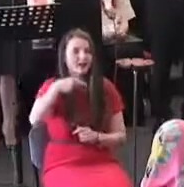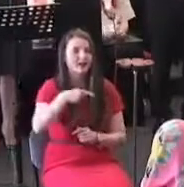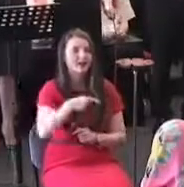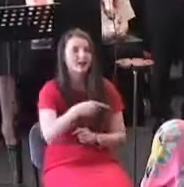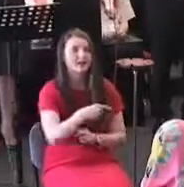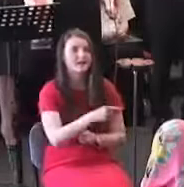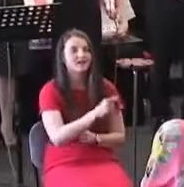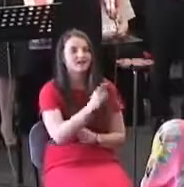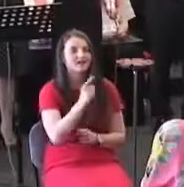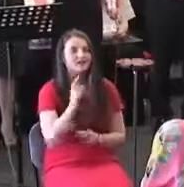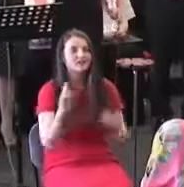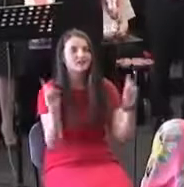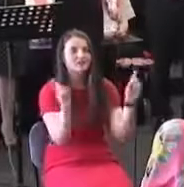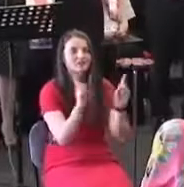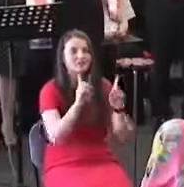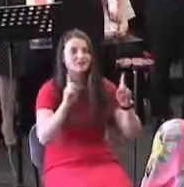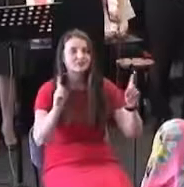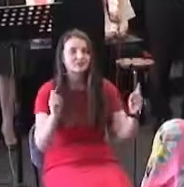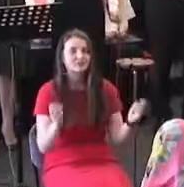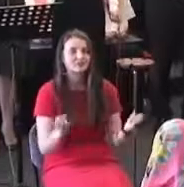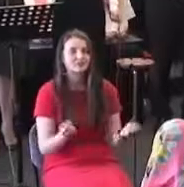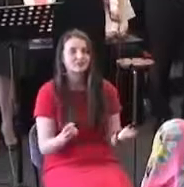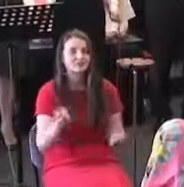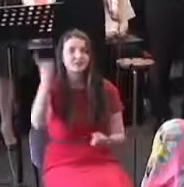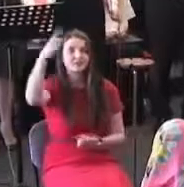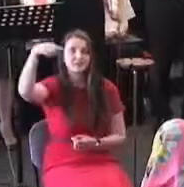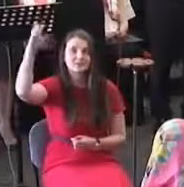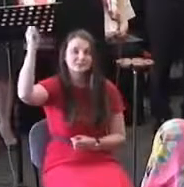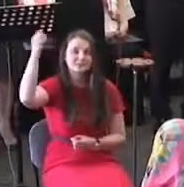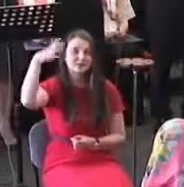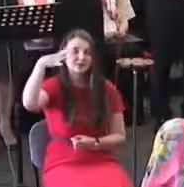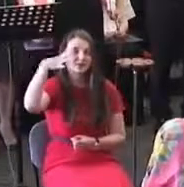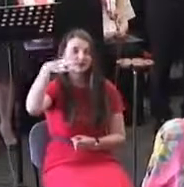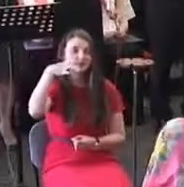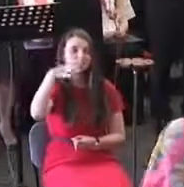проміння, що кидає сонце,